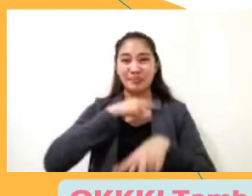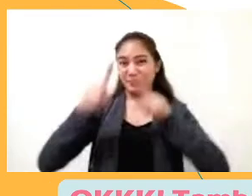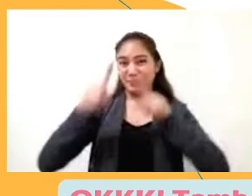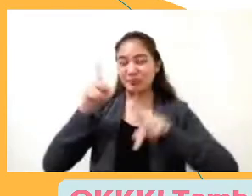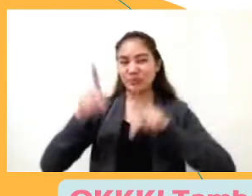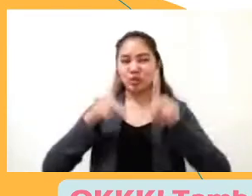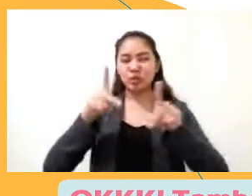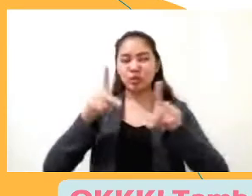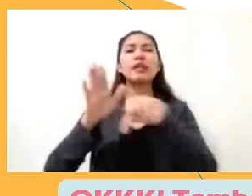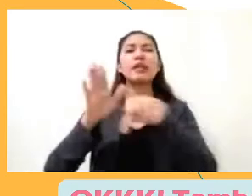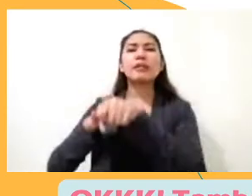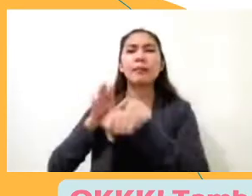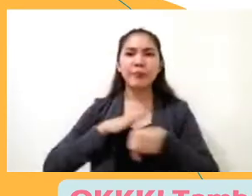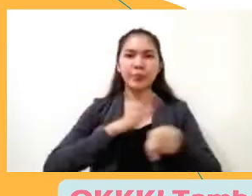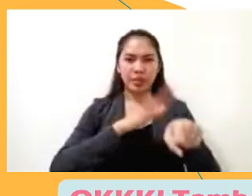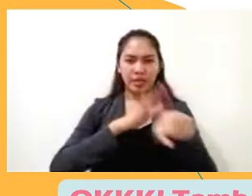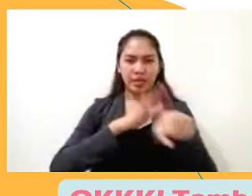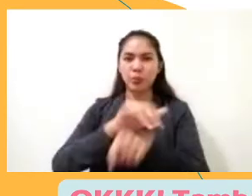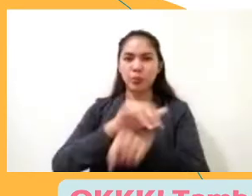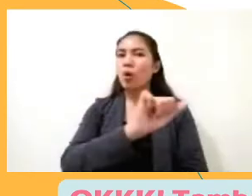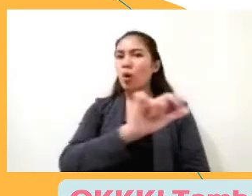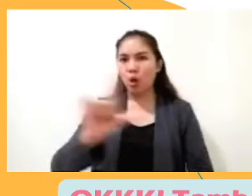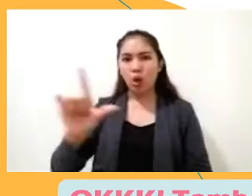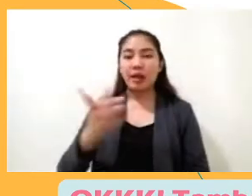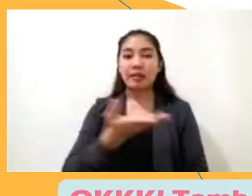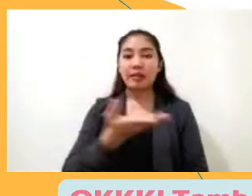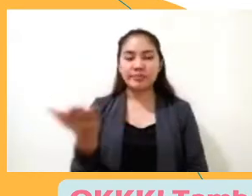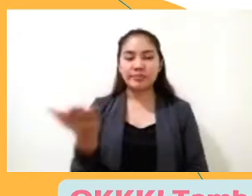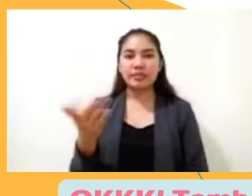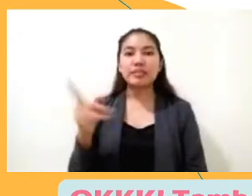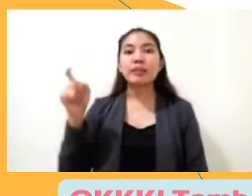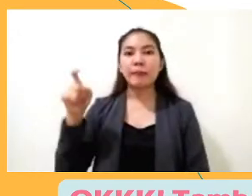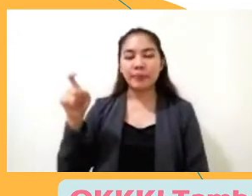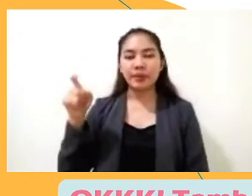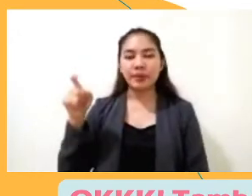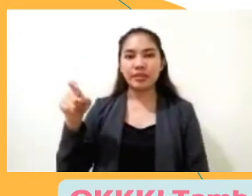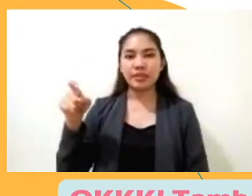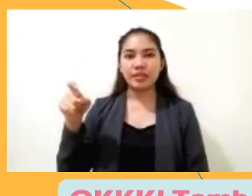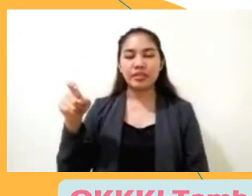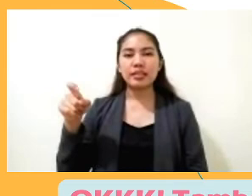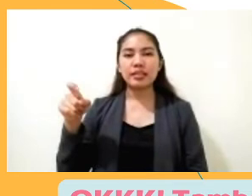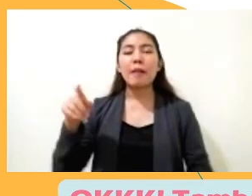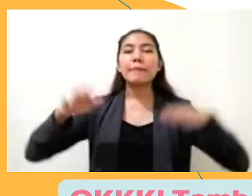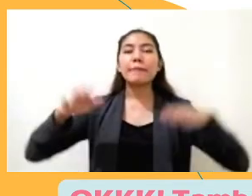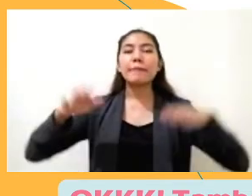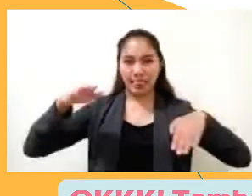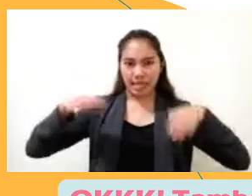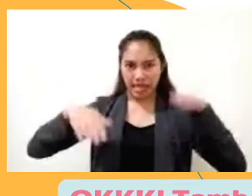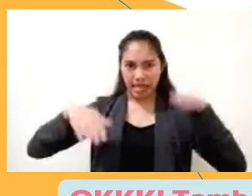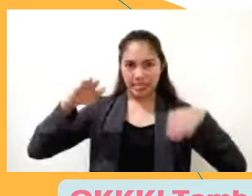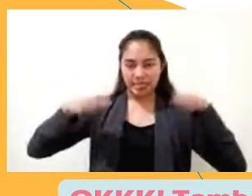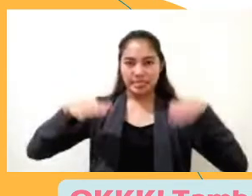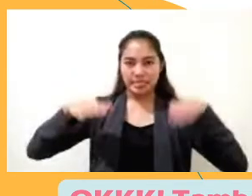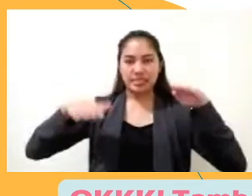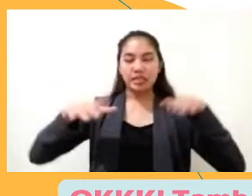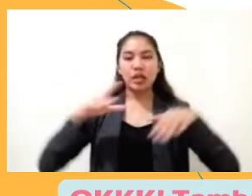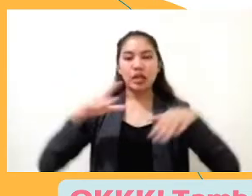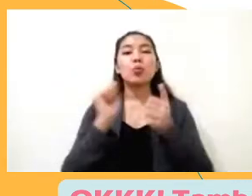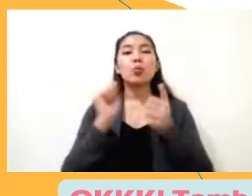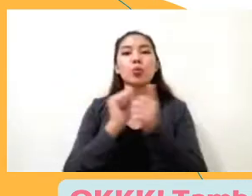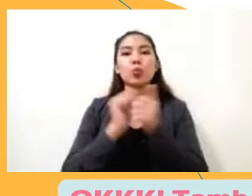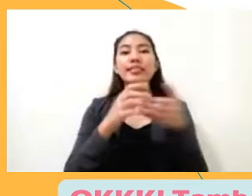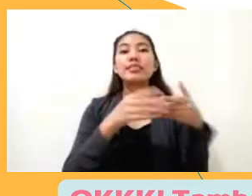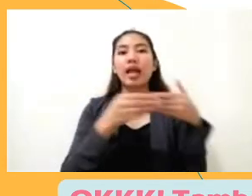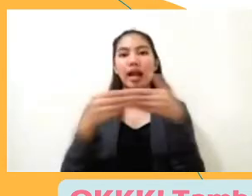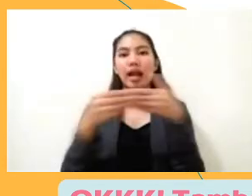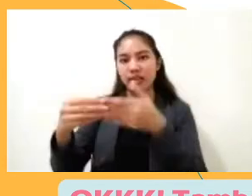paalala din ito sa ating mga katambayers na laging nasa tamang pagtitimpla at nasa tamang gabay ng ating mga magulang,